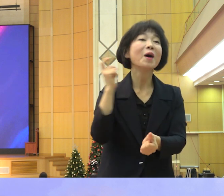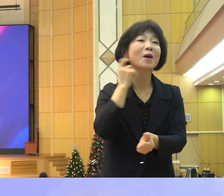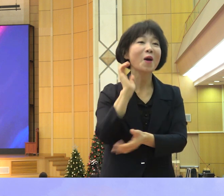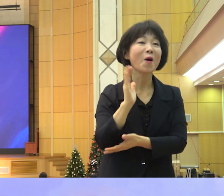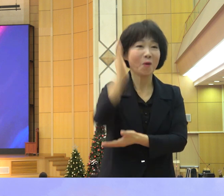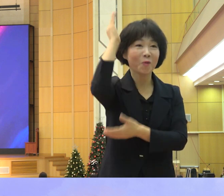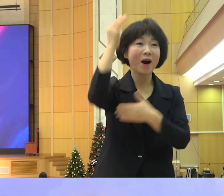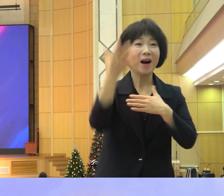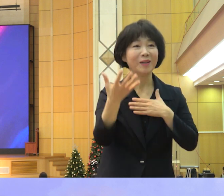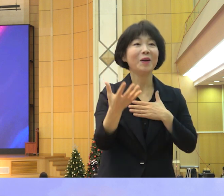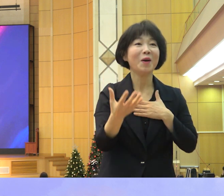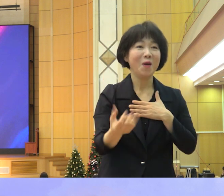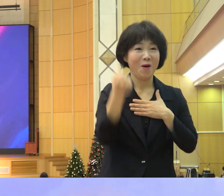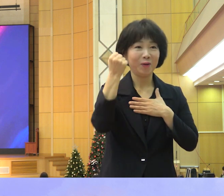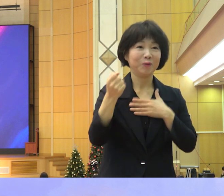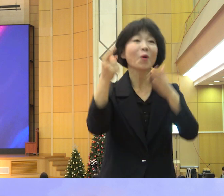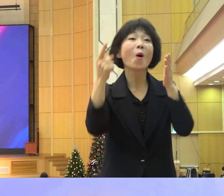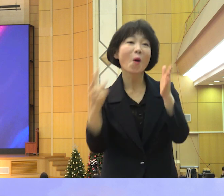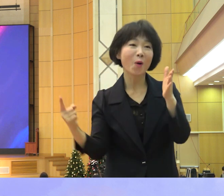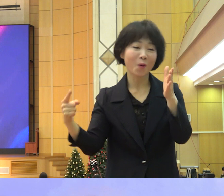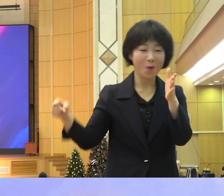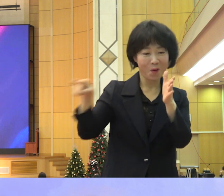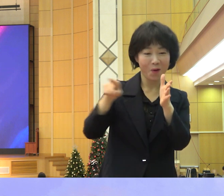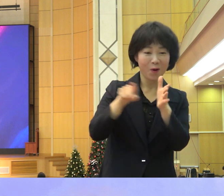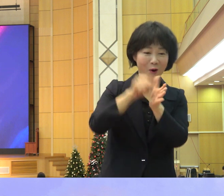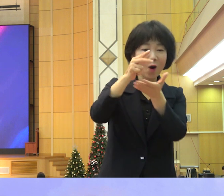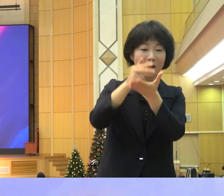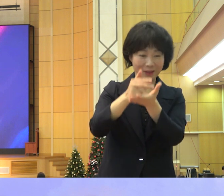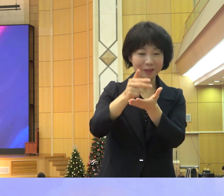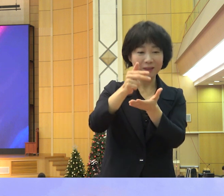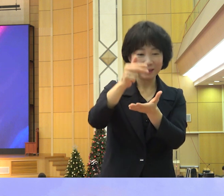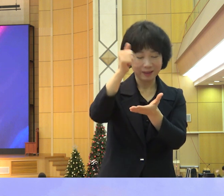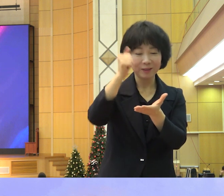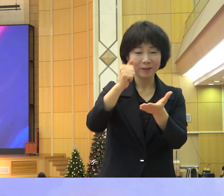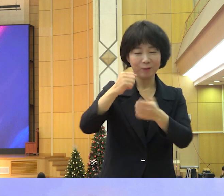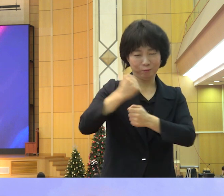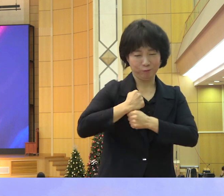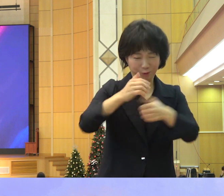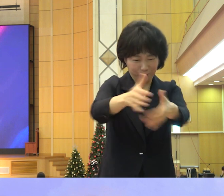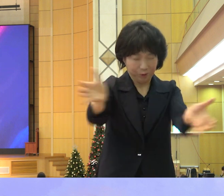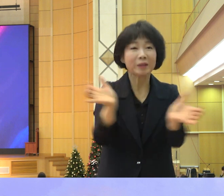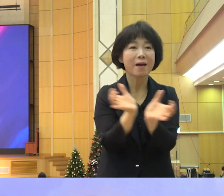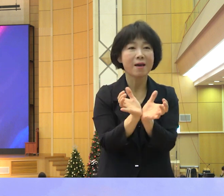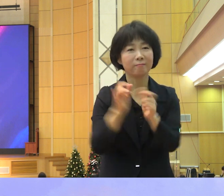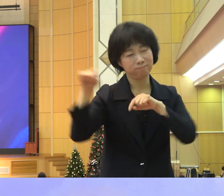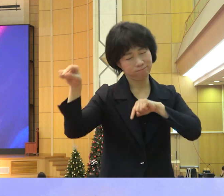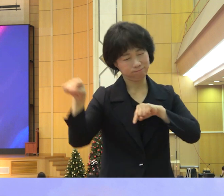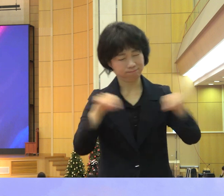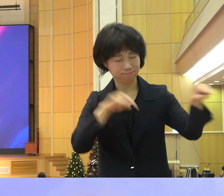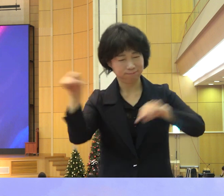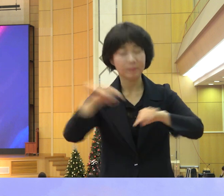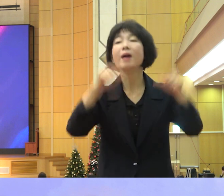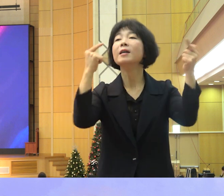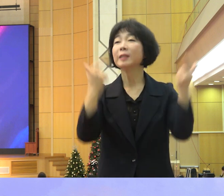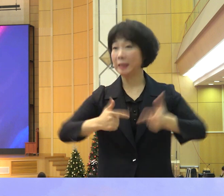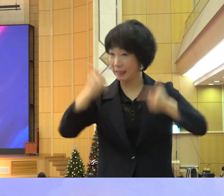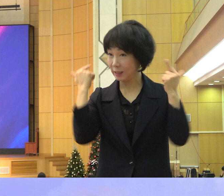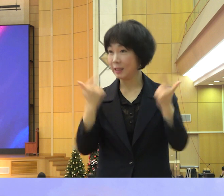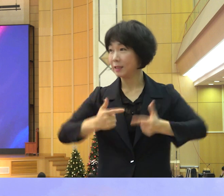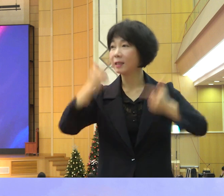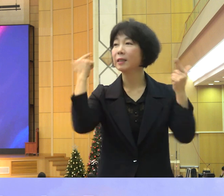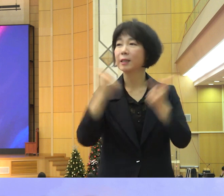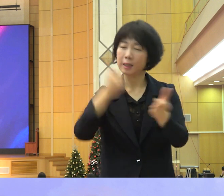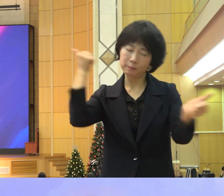승전하고 영광을 얻도록 그 군대 거느리사